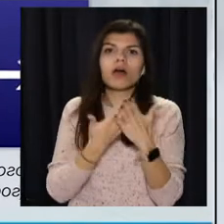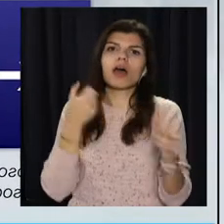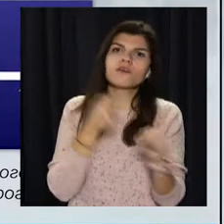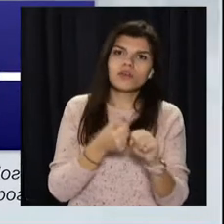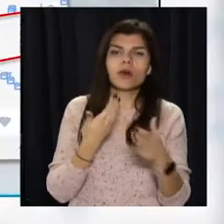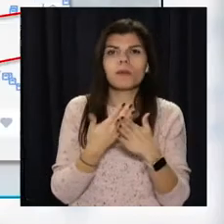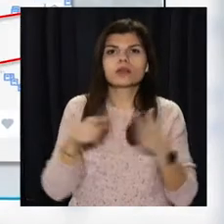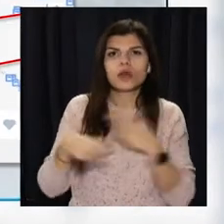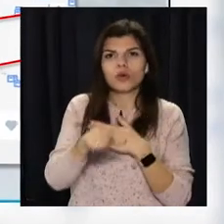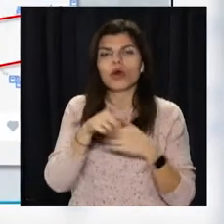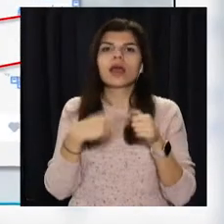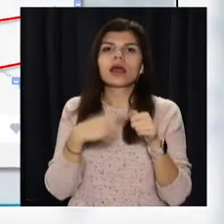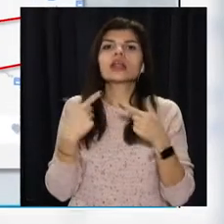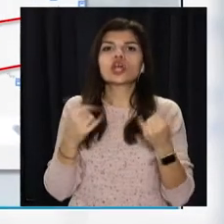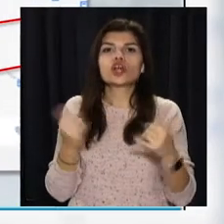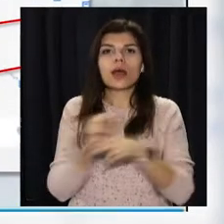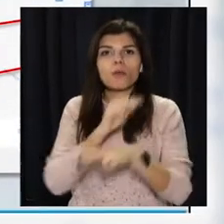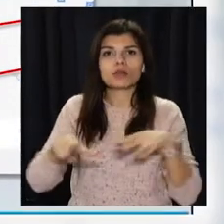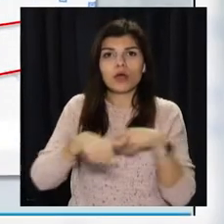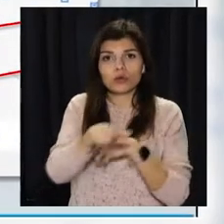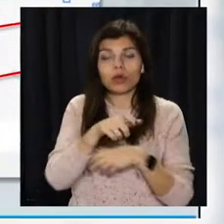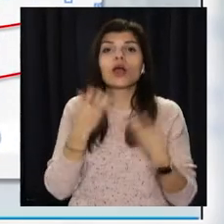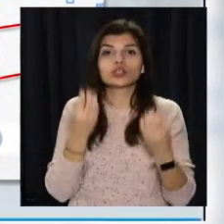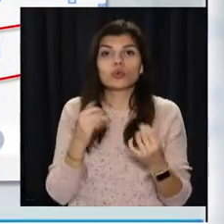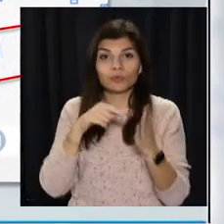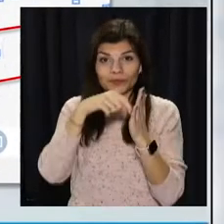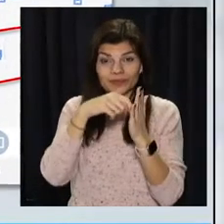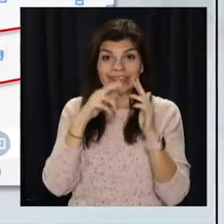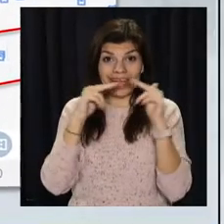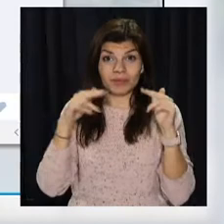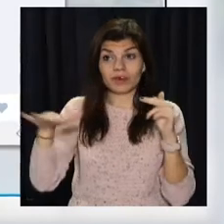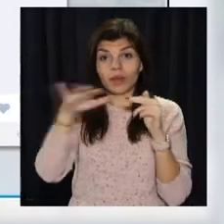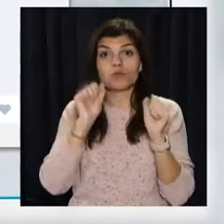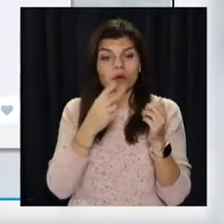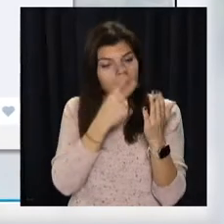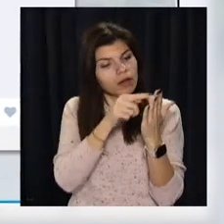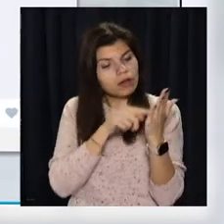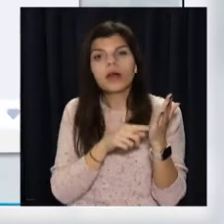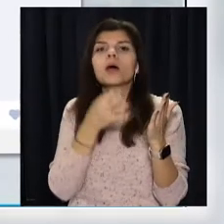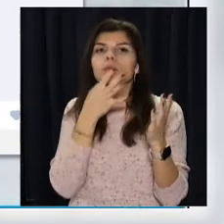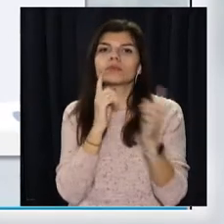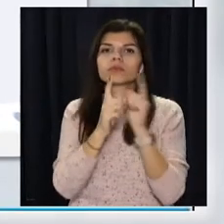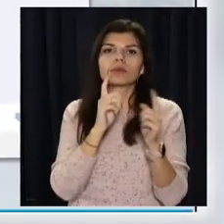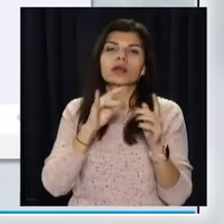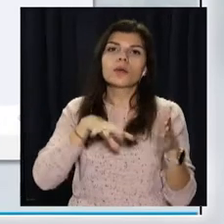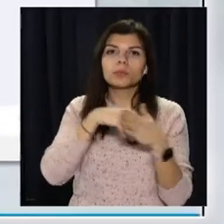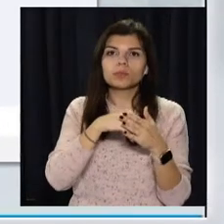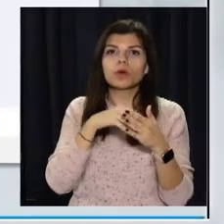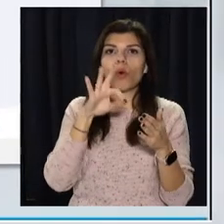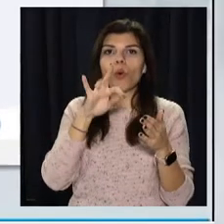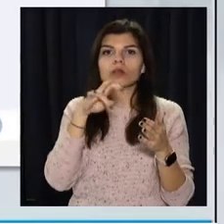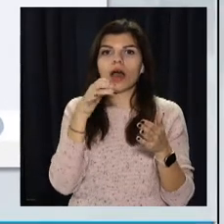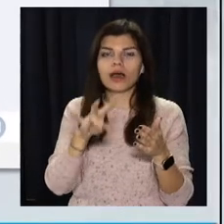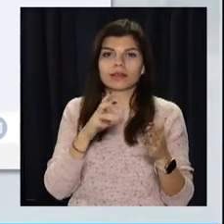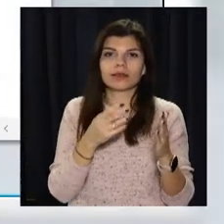де тривають ремонтні роботи. А ще у сервісі дніпряни зможуть обирати улюблені маршрути та оплачувати проїзд онлайн. А люди